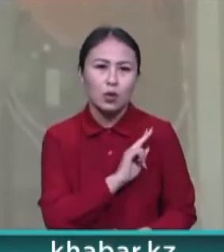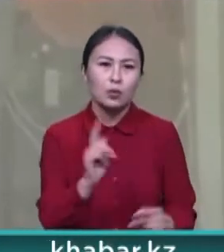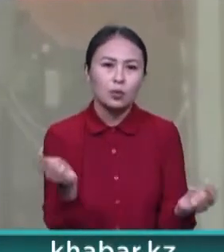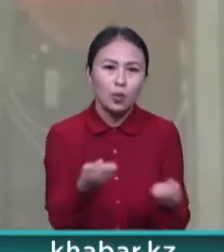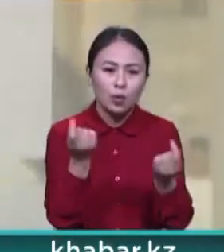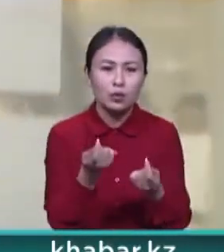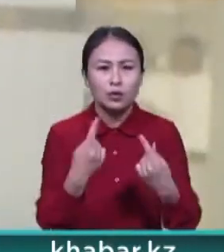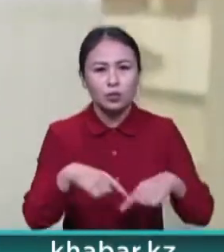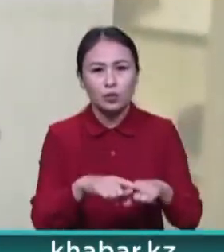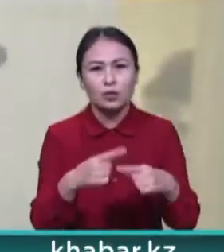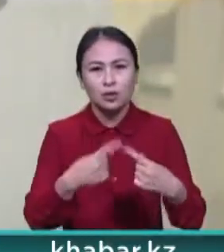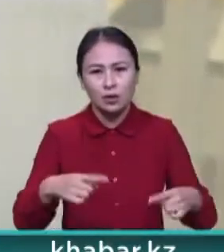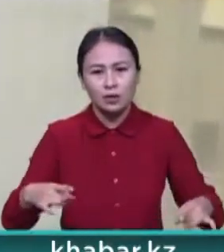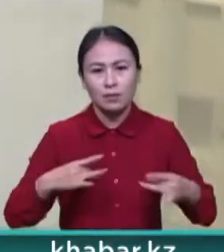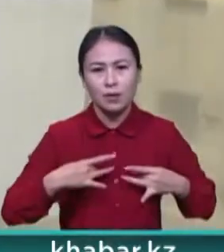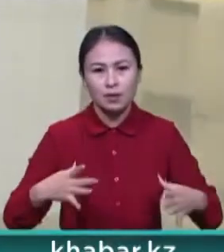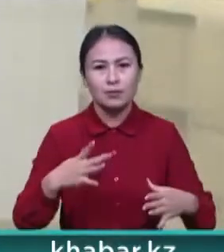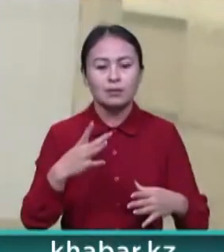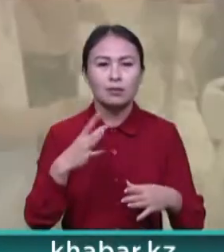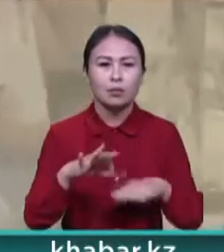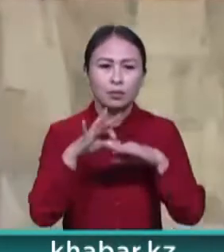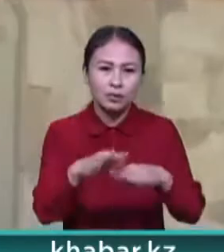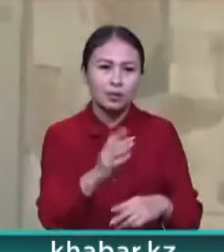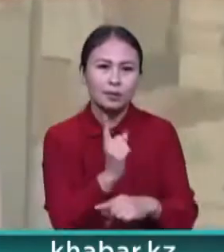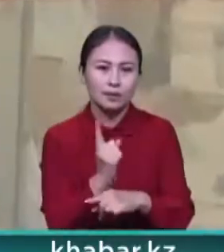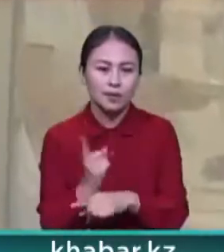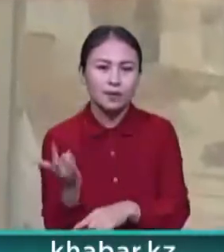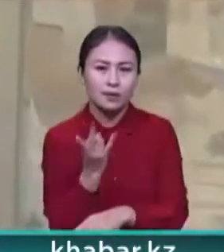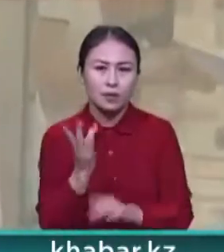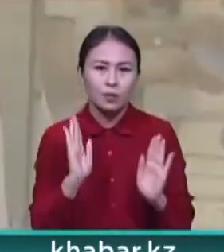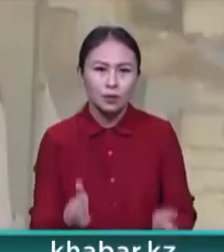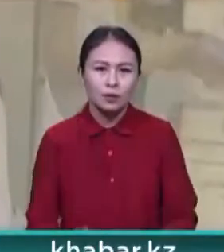жұмысымен той және ұжымдық шараларды өткізуге салынған тыйым әлі де сақталады.